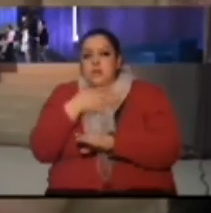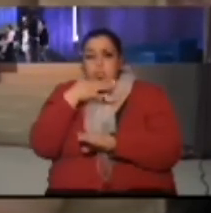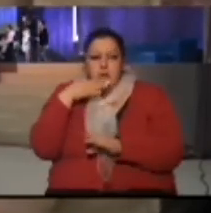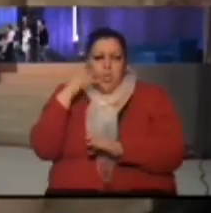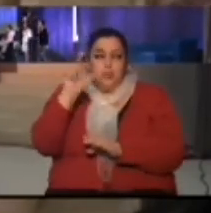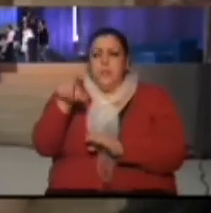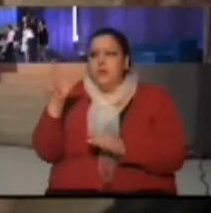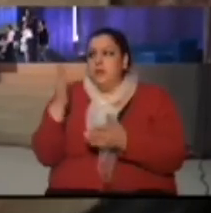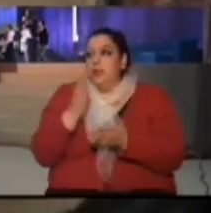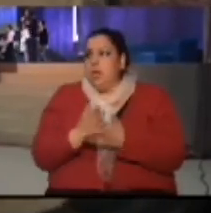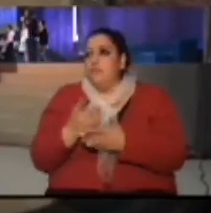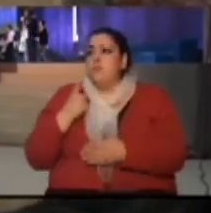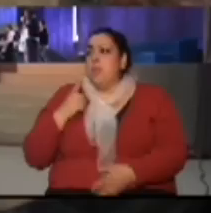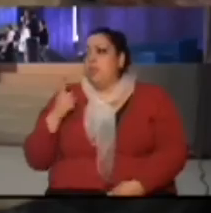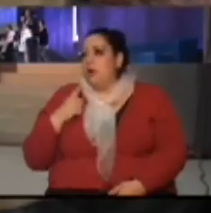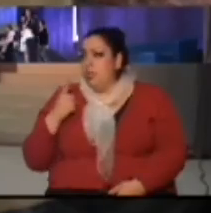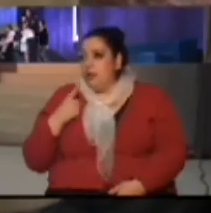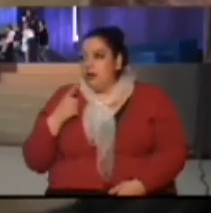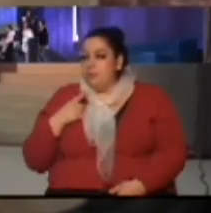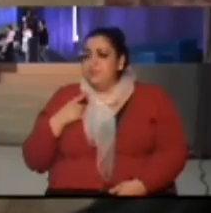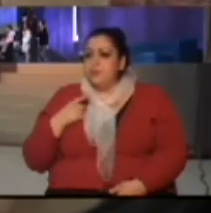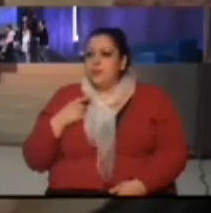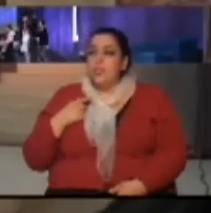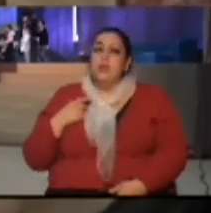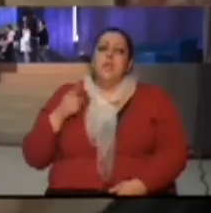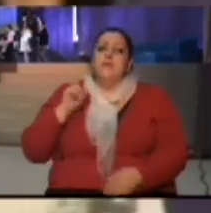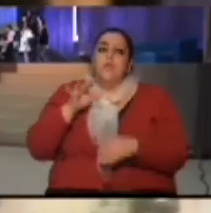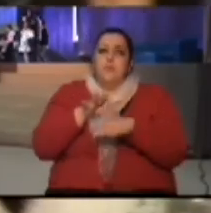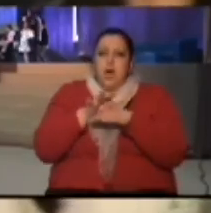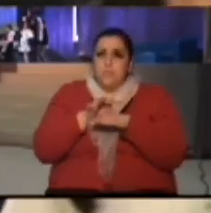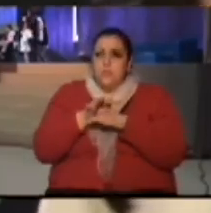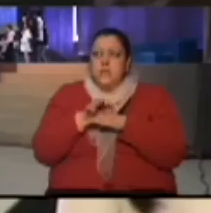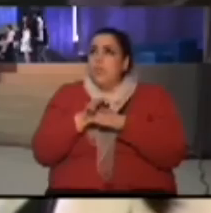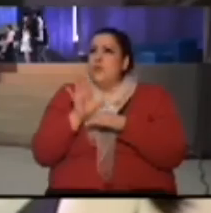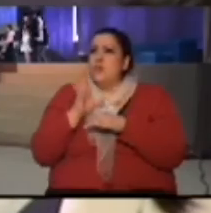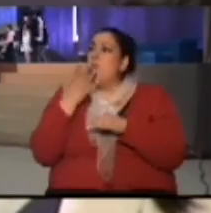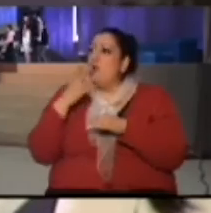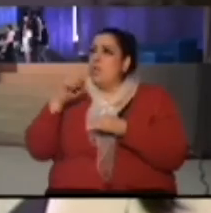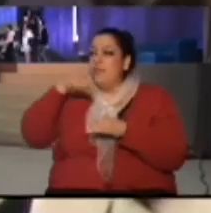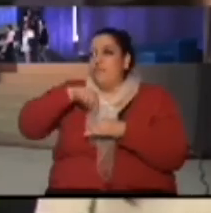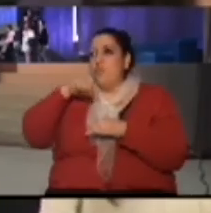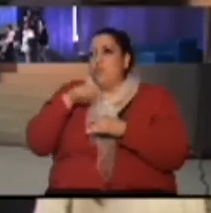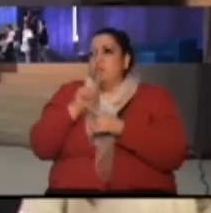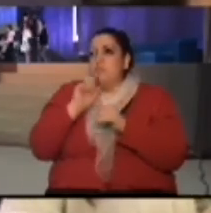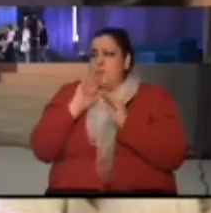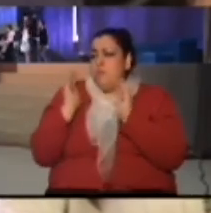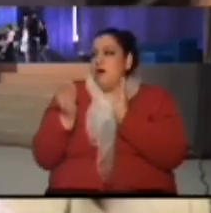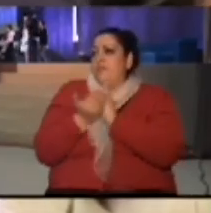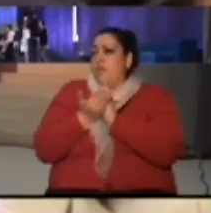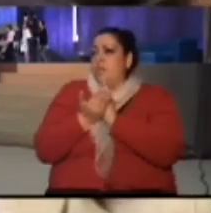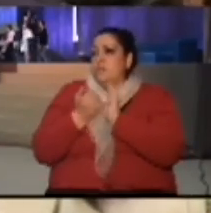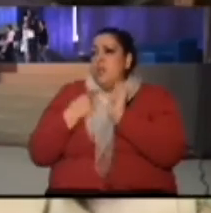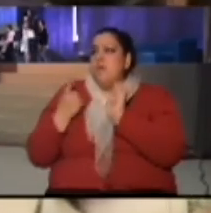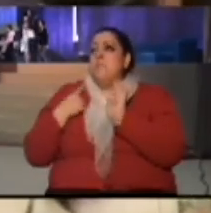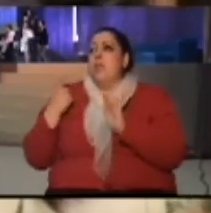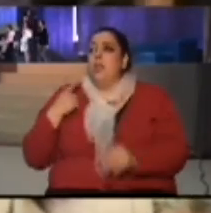Մարդիկ, որ մենակ են Մարդիկ, որ ոչ թե ֆիզիկապես մենակ են, այլ իրանք իրանց մեկուսացրել են Իրանք